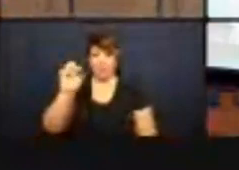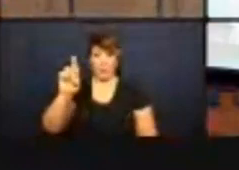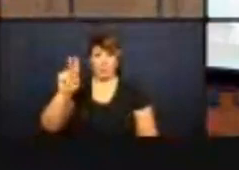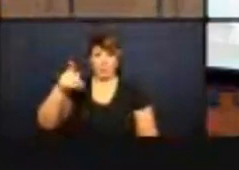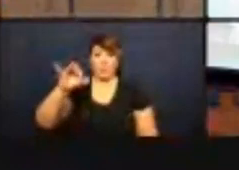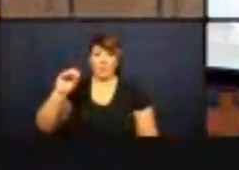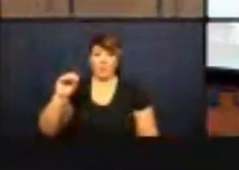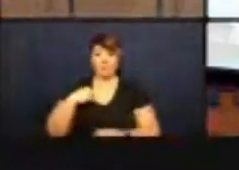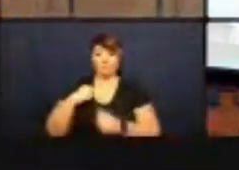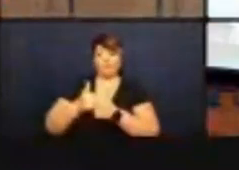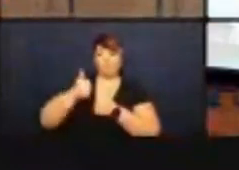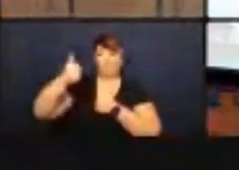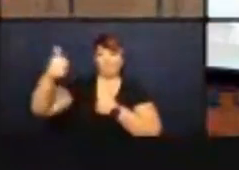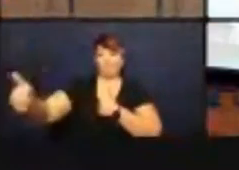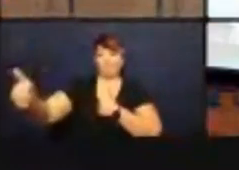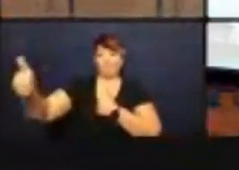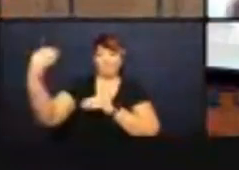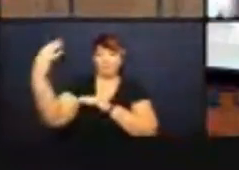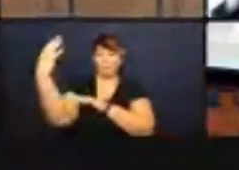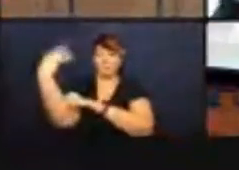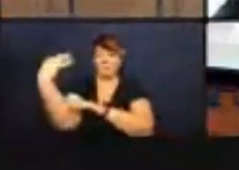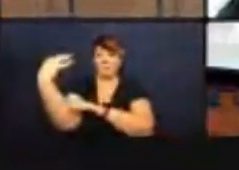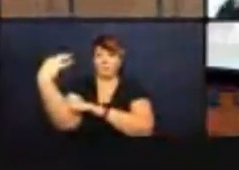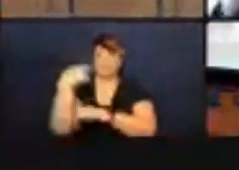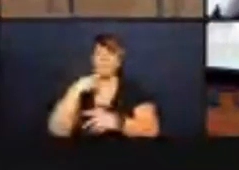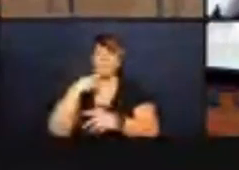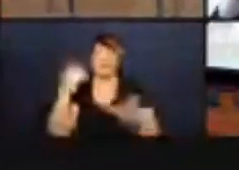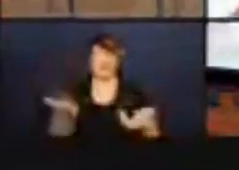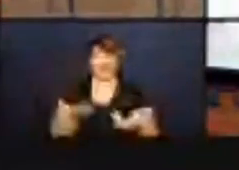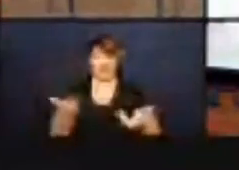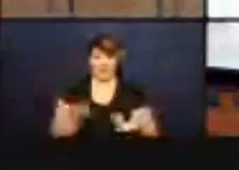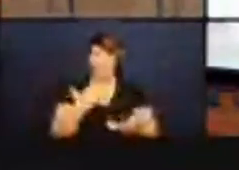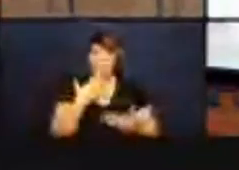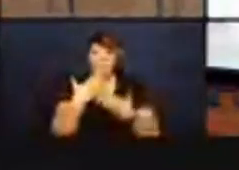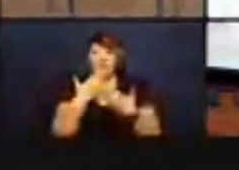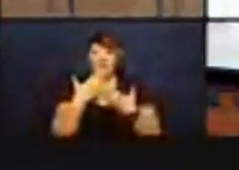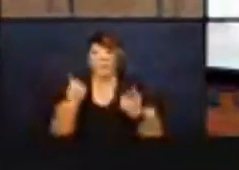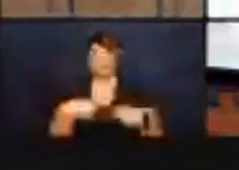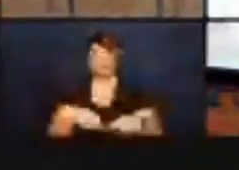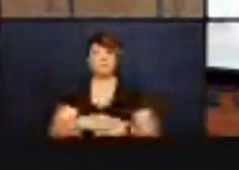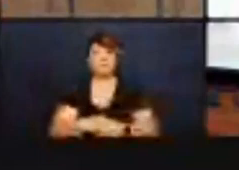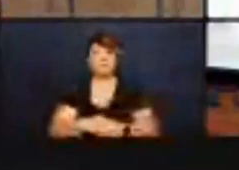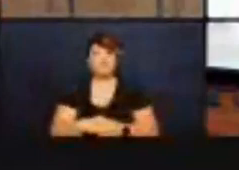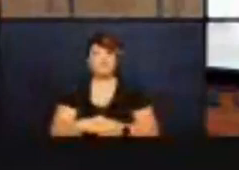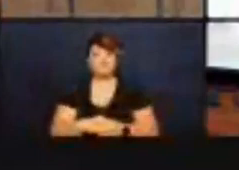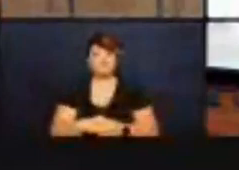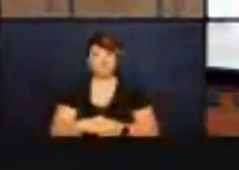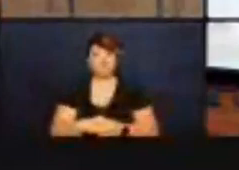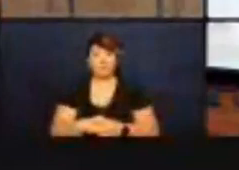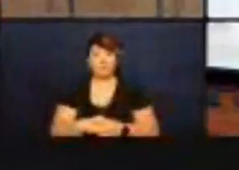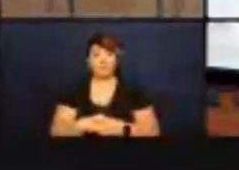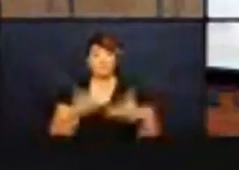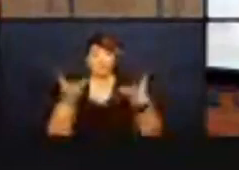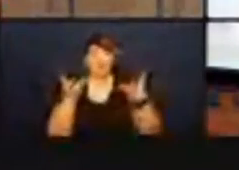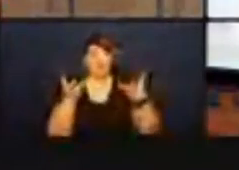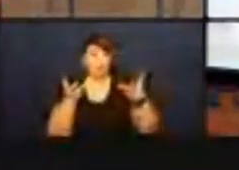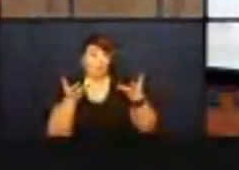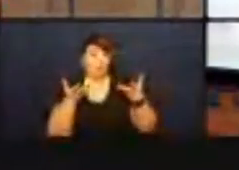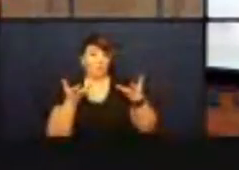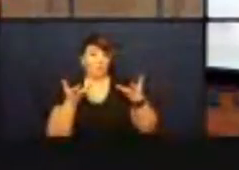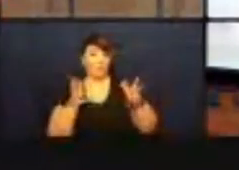JCBE. Dr. Polio anaungana nasi mtandaoni. Asante sana Dr. Polio kwa kuwa nasi.